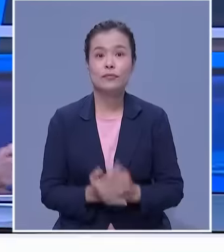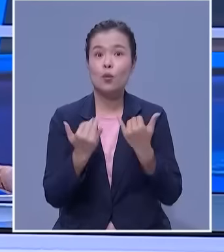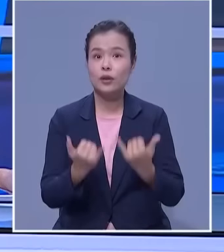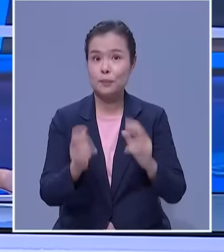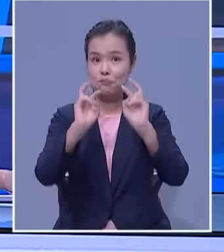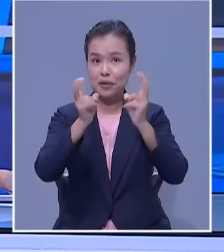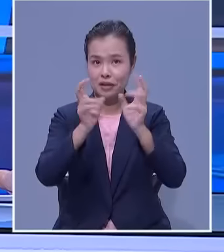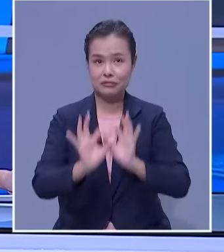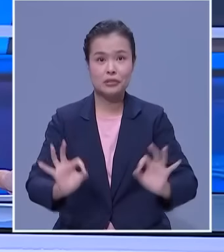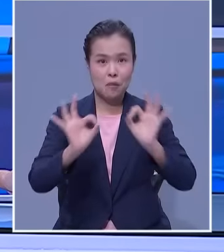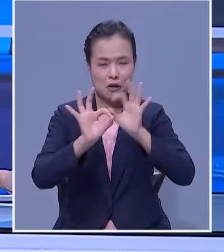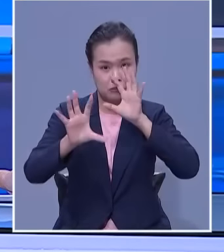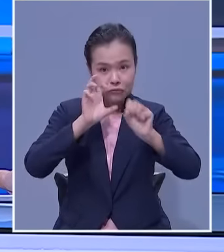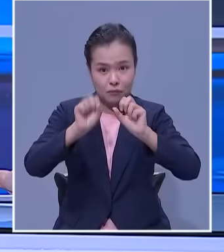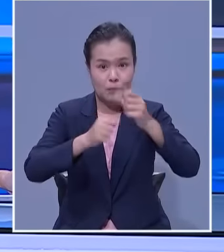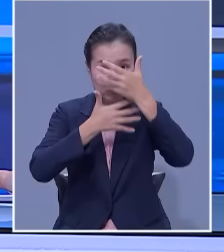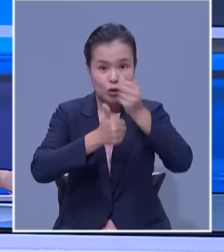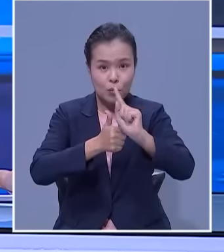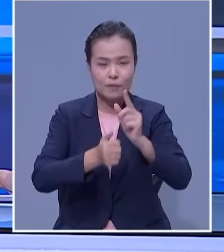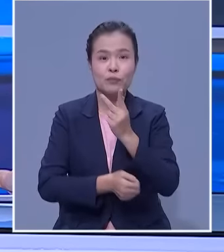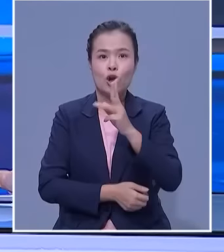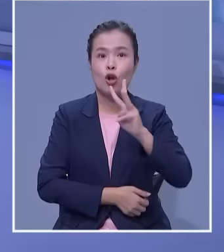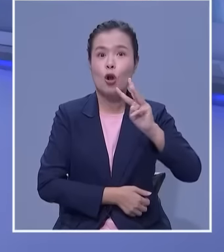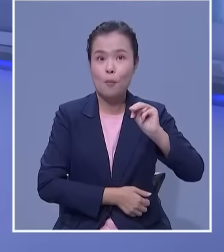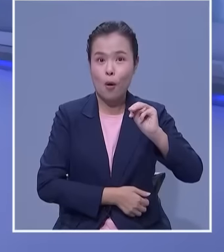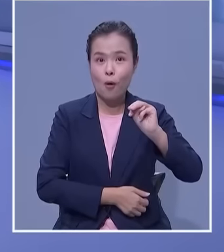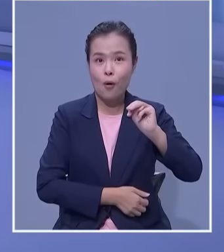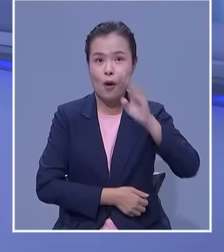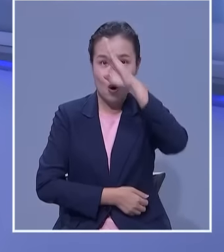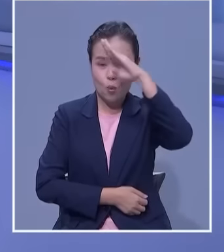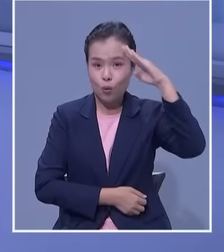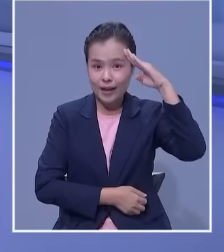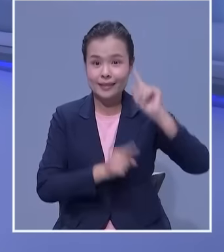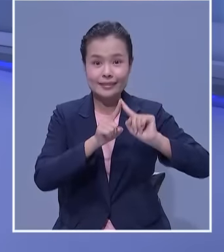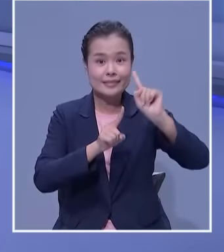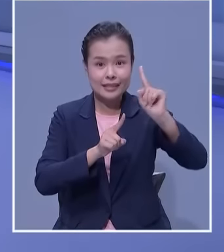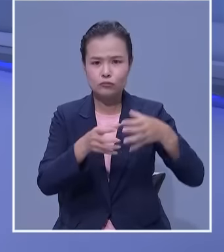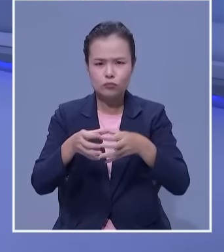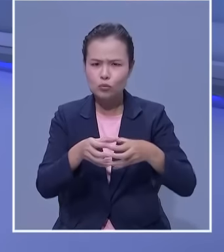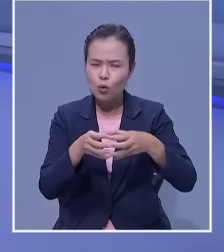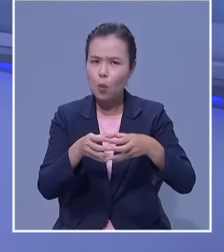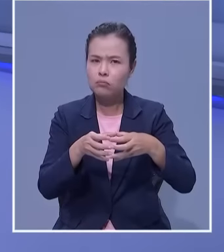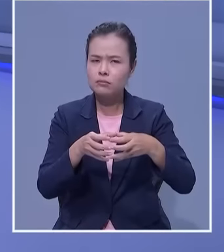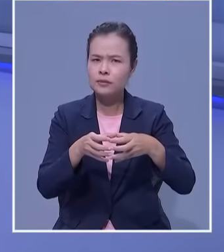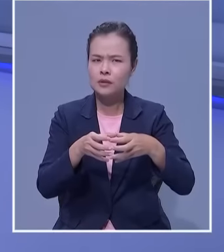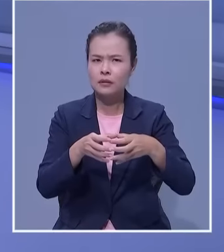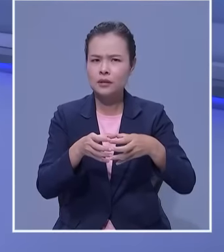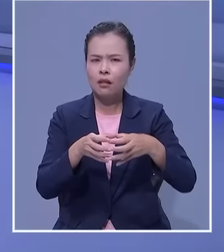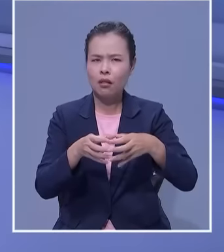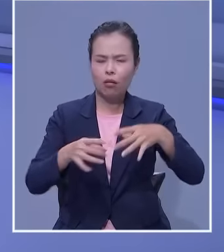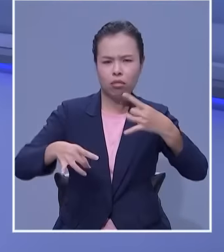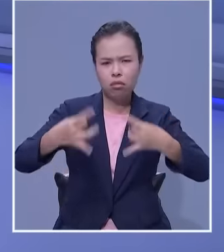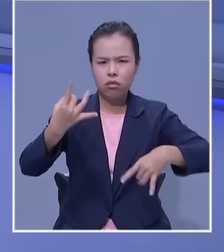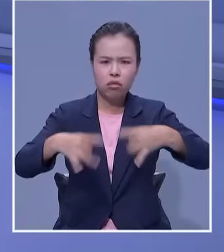วันนี้ประเด็นใหญ่ที่หลายคนจับตามองก็คือการตั้งครมอุ๊งอิ๊งหนึ่งนะคะที่หลายคนบอกว่าเอ๊ะมันดูเหมือนจะระส่ำระสายหรือเปล่า